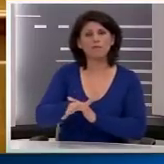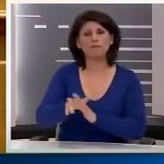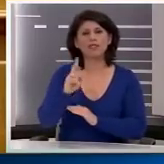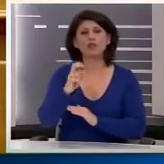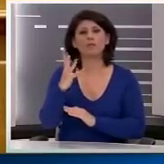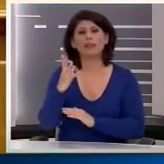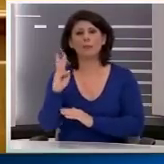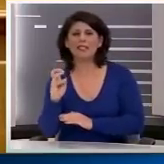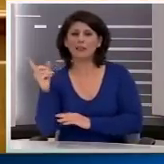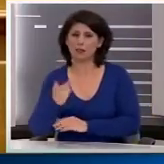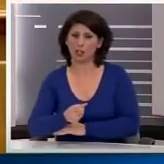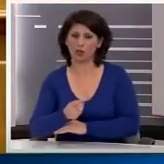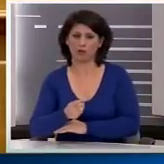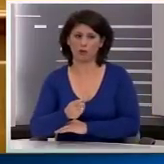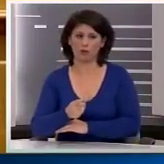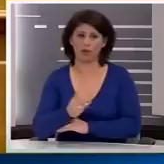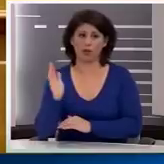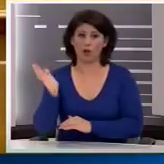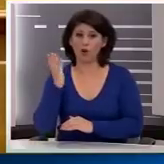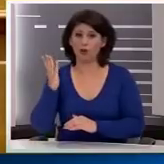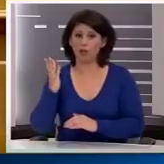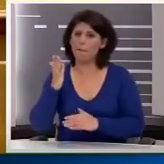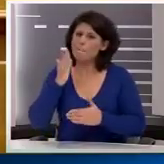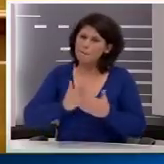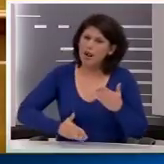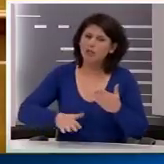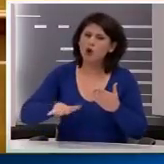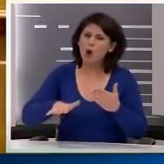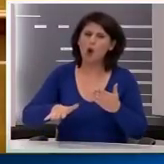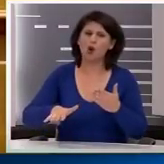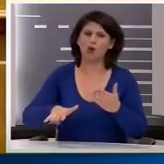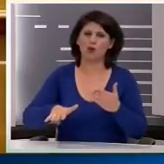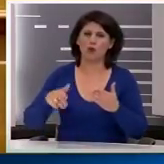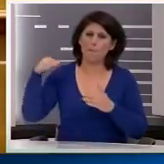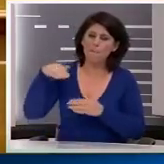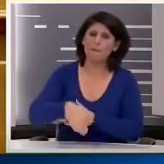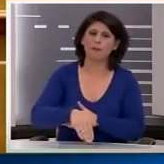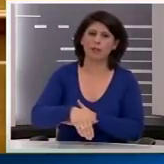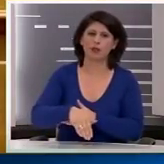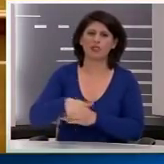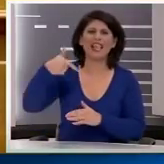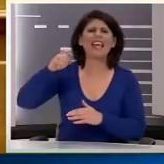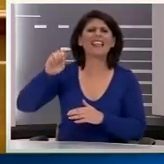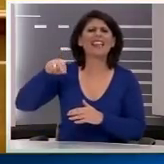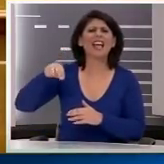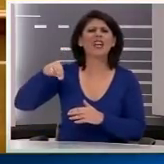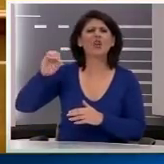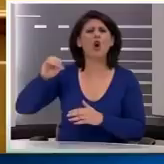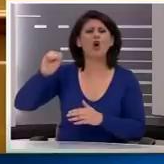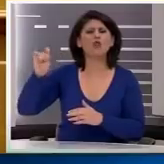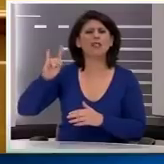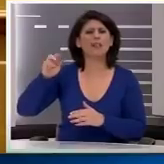στο 25-30%, όταν ο μέσος όρος της μείωσης των γενοσύμων στο ίδιο δελτίο τιμών